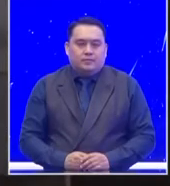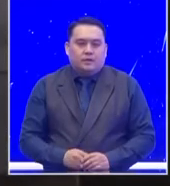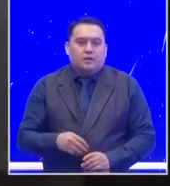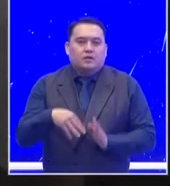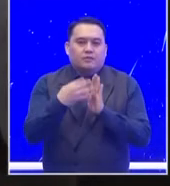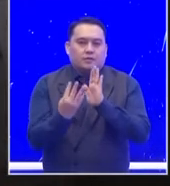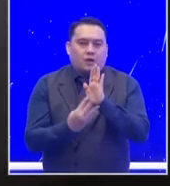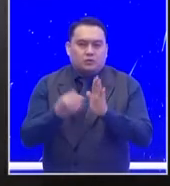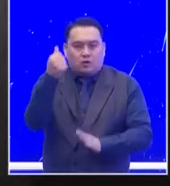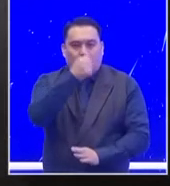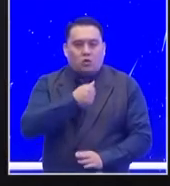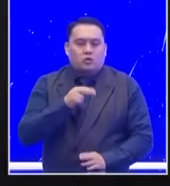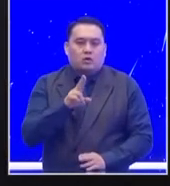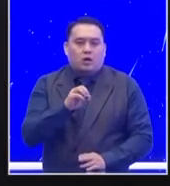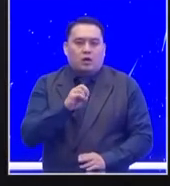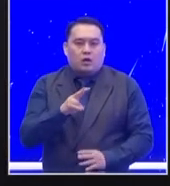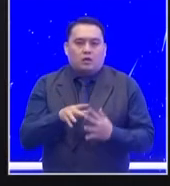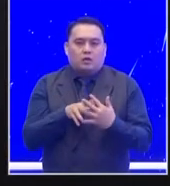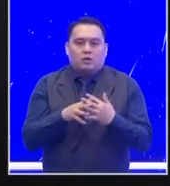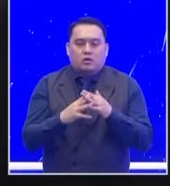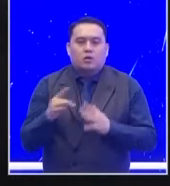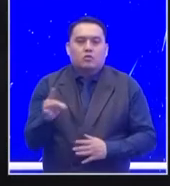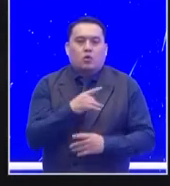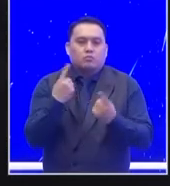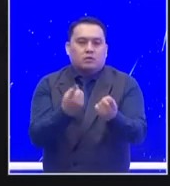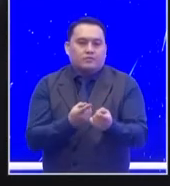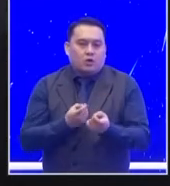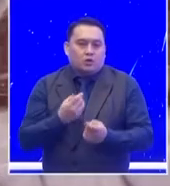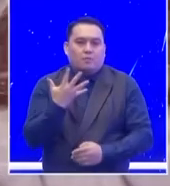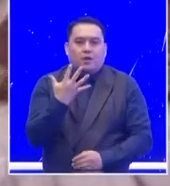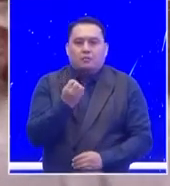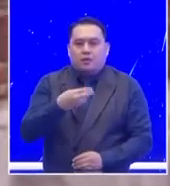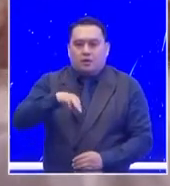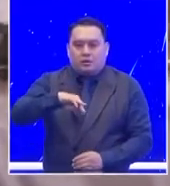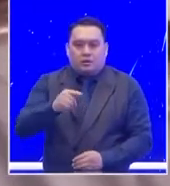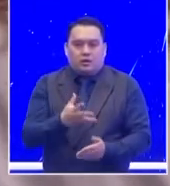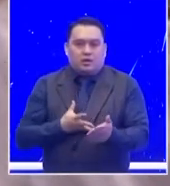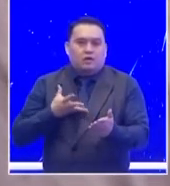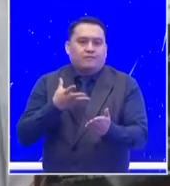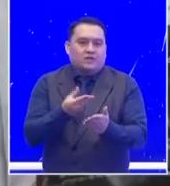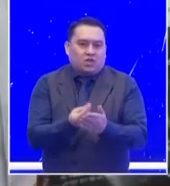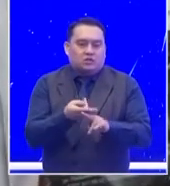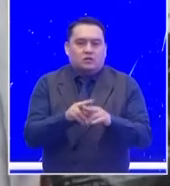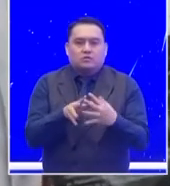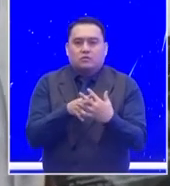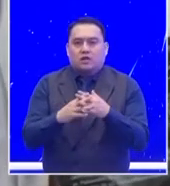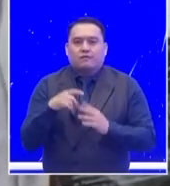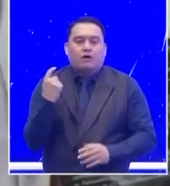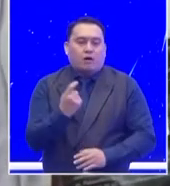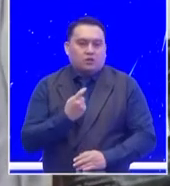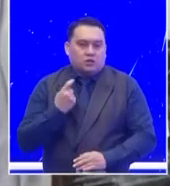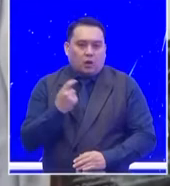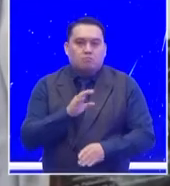2019 год для кигенцев стал плодотворным. В экономику района было привлечено более 5 миллиардов инвестиций, в основном из сельскохозяйственной